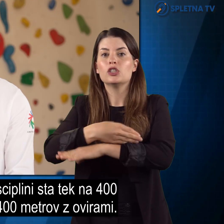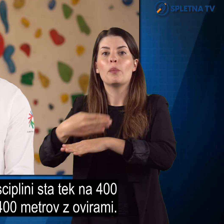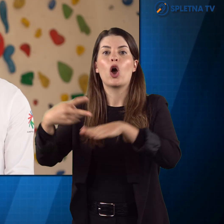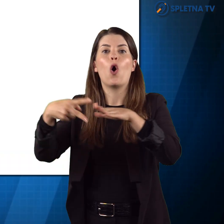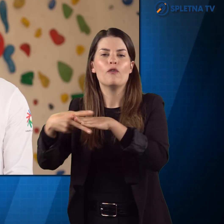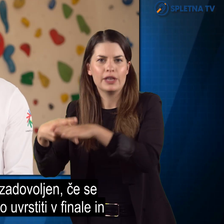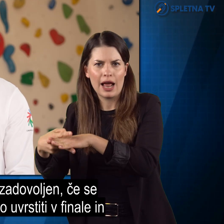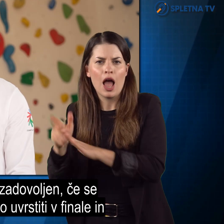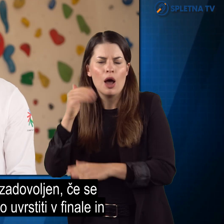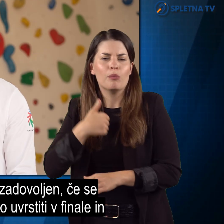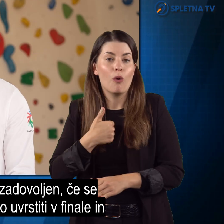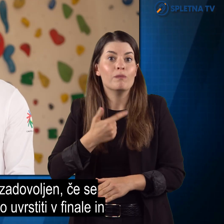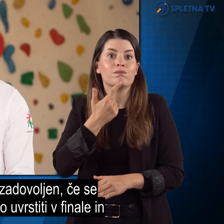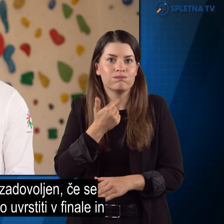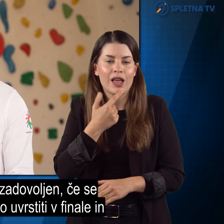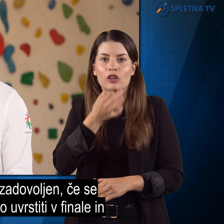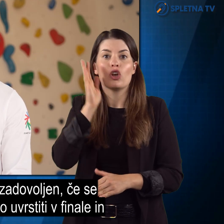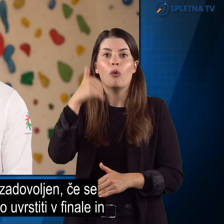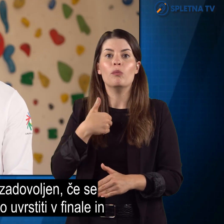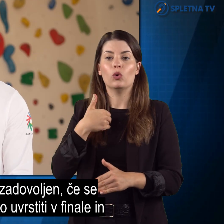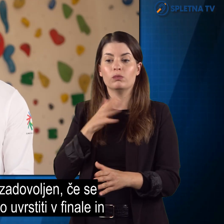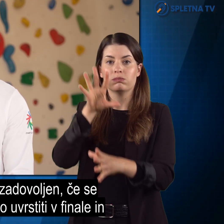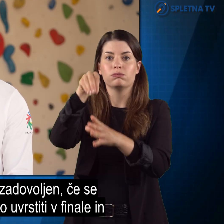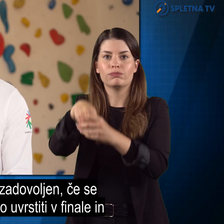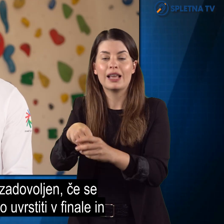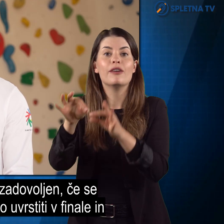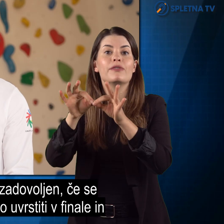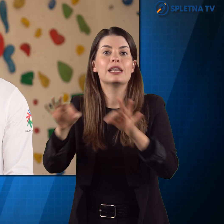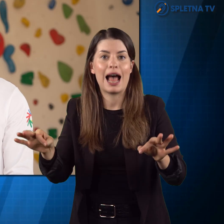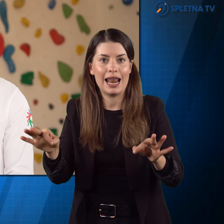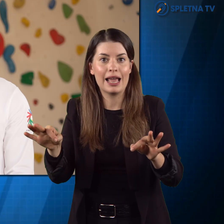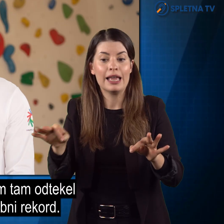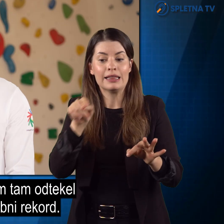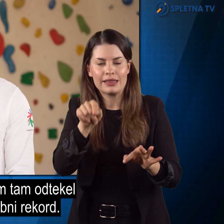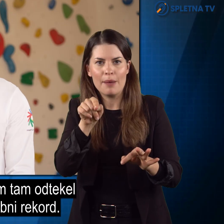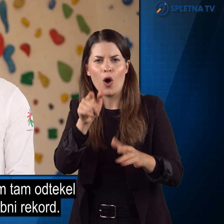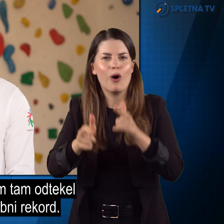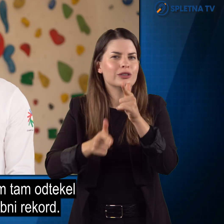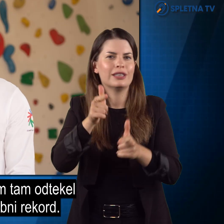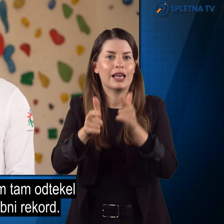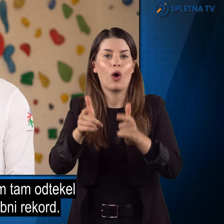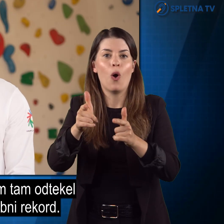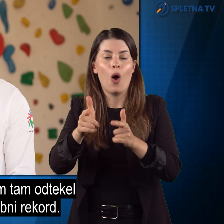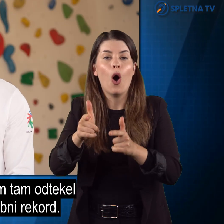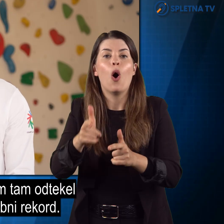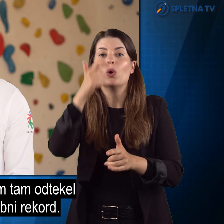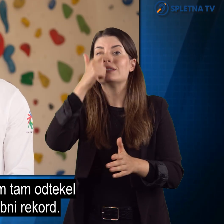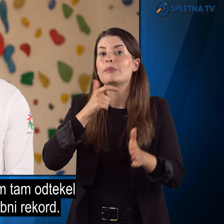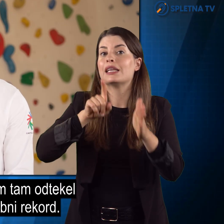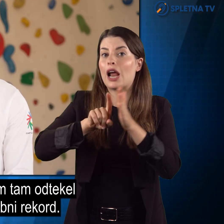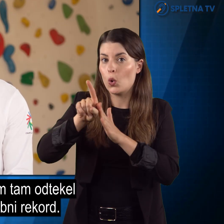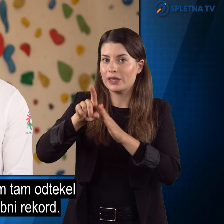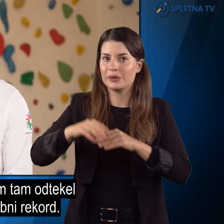z ovirami. Zelo bom zadovoljen, če se mi bo uspelo uvrstiti v finale in da bom tam odtekel osebni